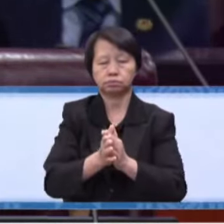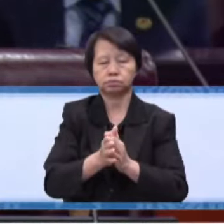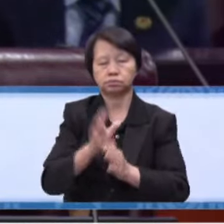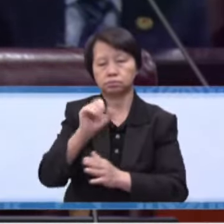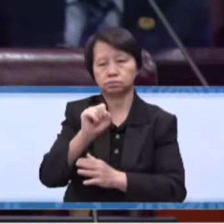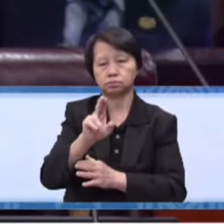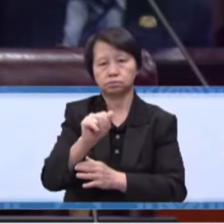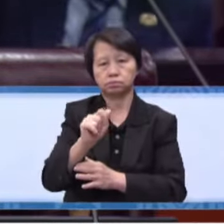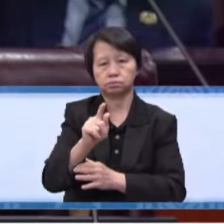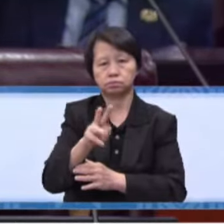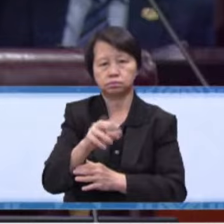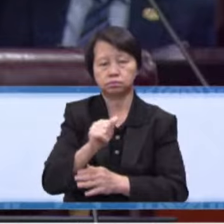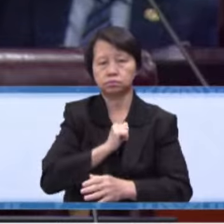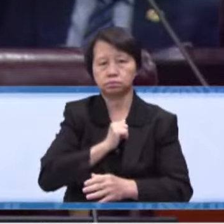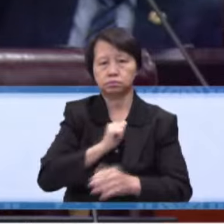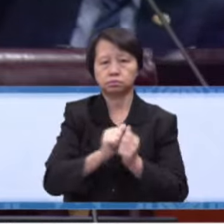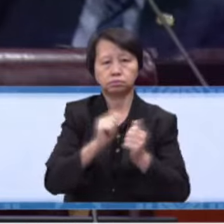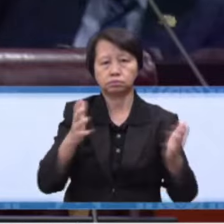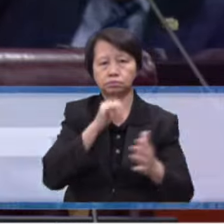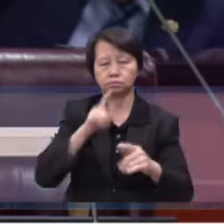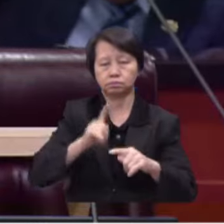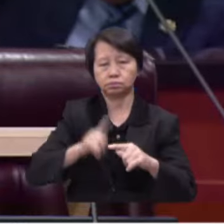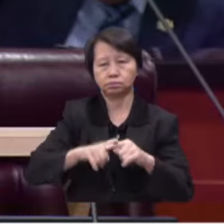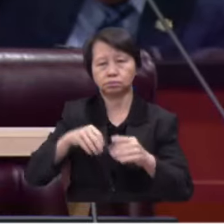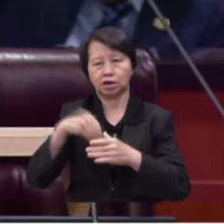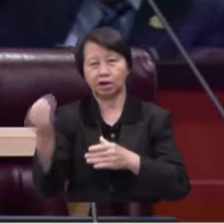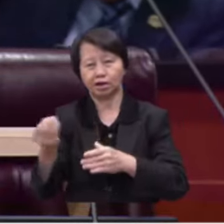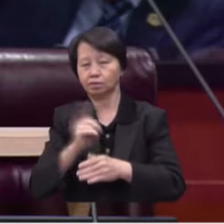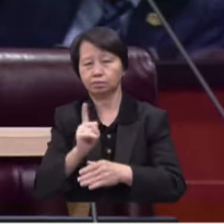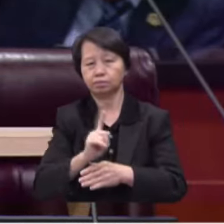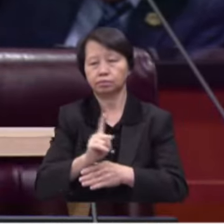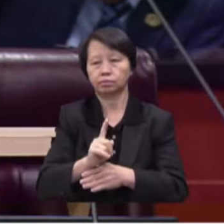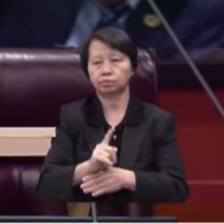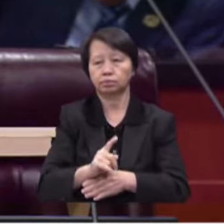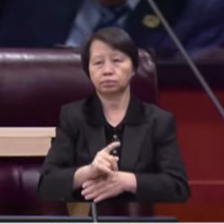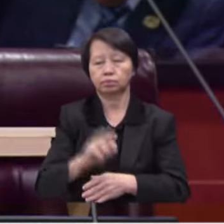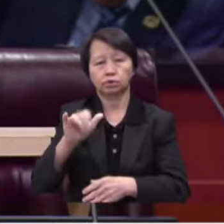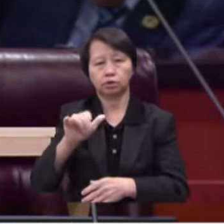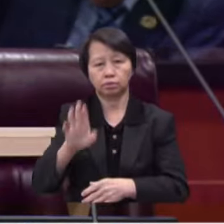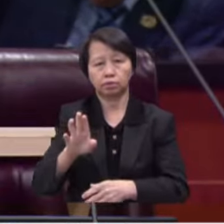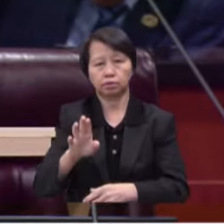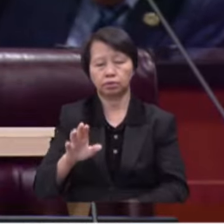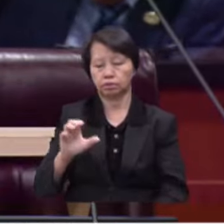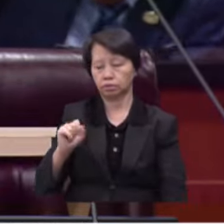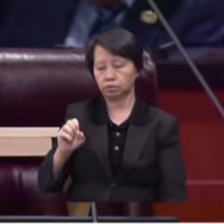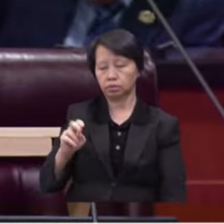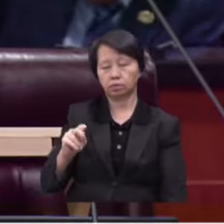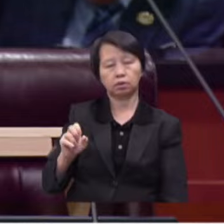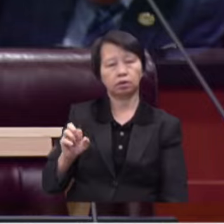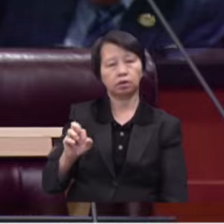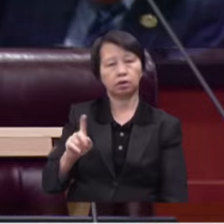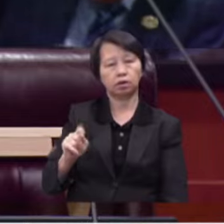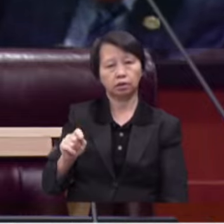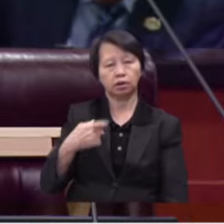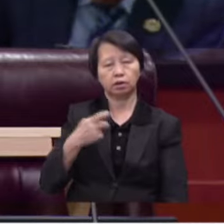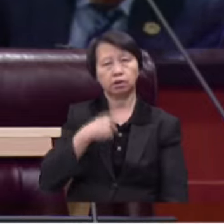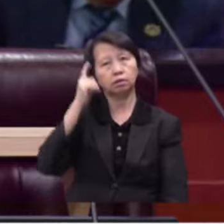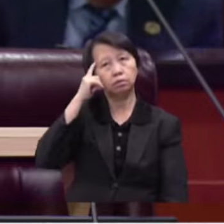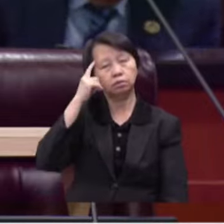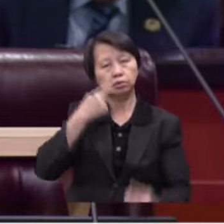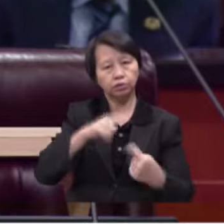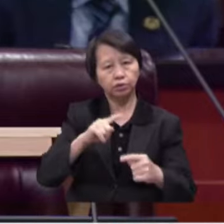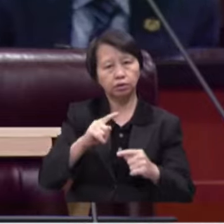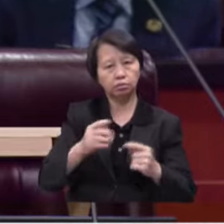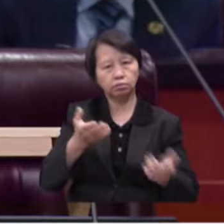tampak bergantung kepada NTT asing yang kita sedang mempertimbangkan